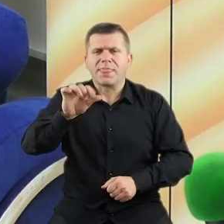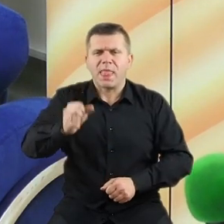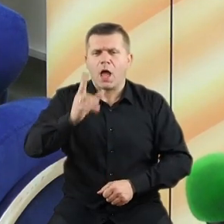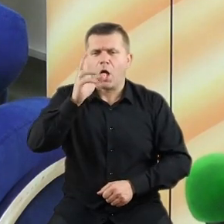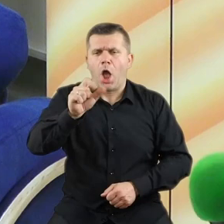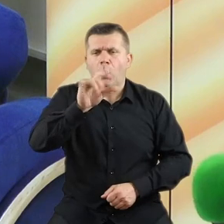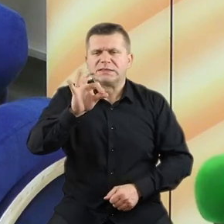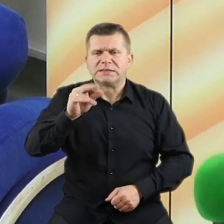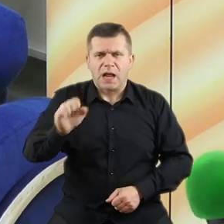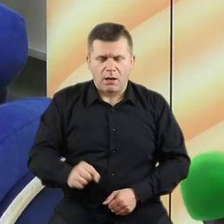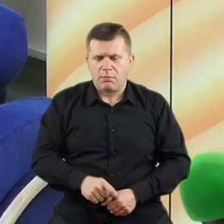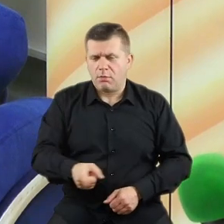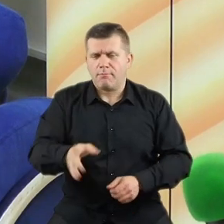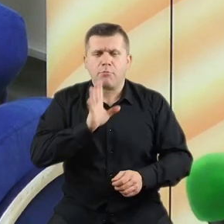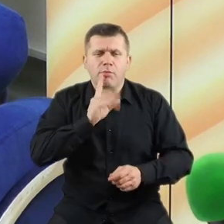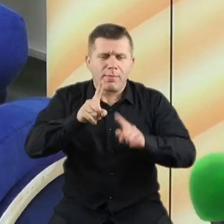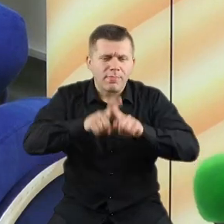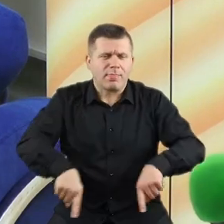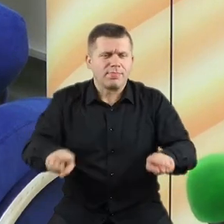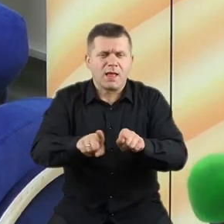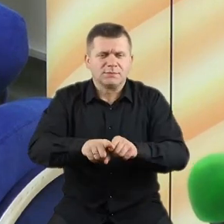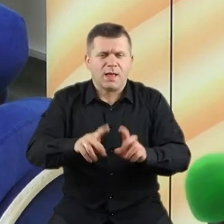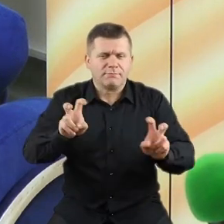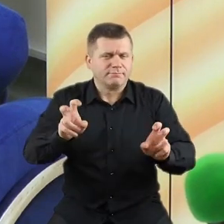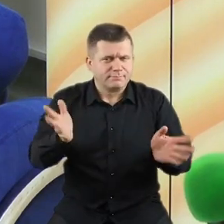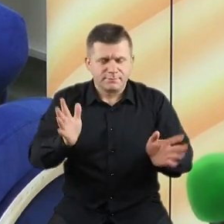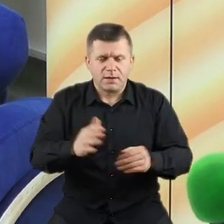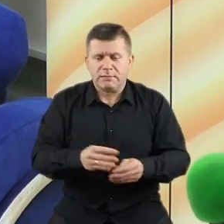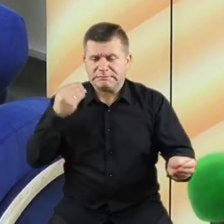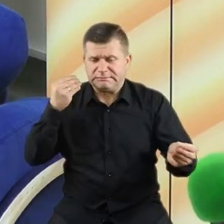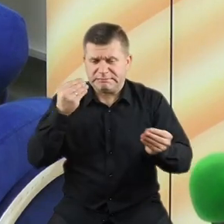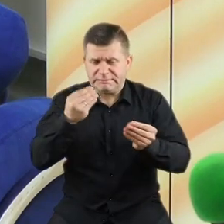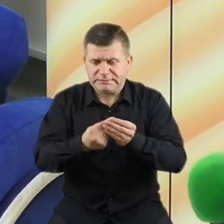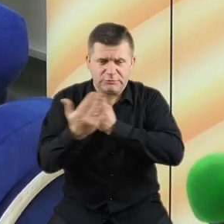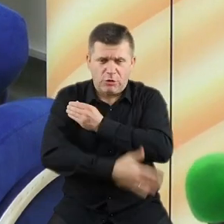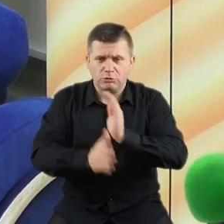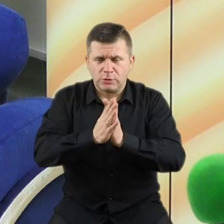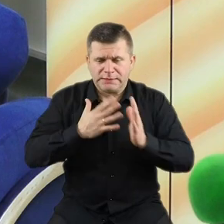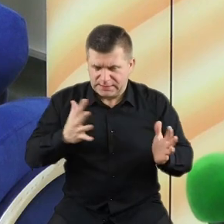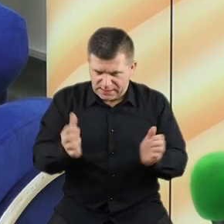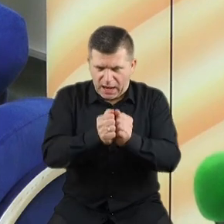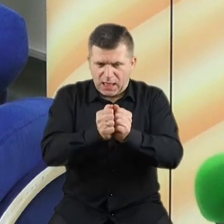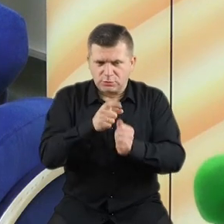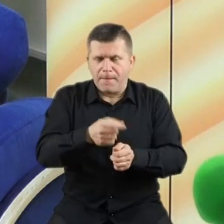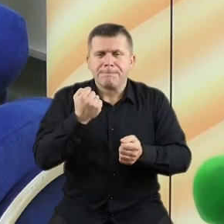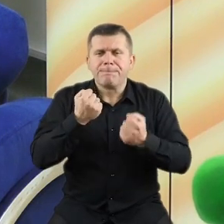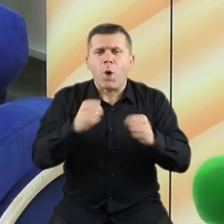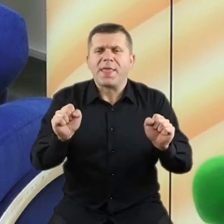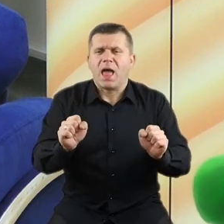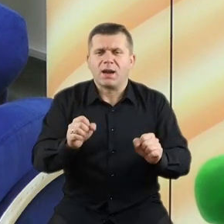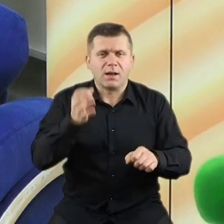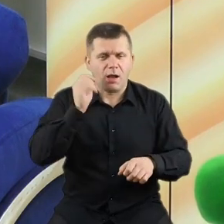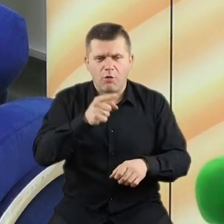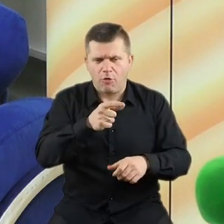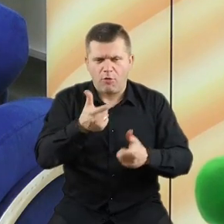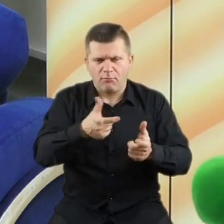Malinowskiej. Więc to byłoby wchodzenie do tej samej wody. I pod sam koniec książki ja znalazłam bohaterkę,